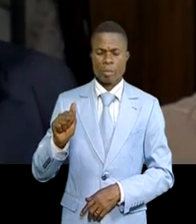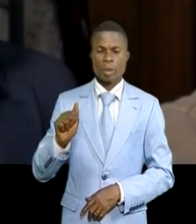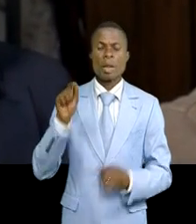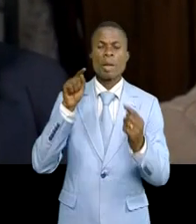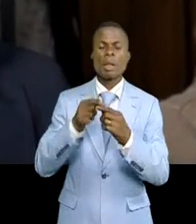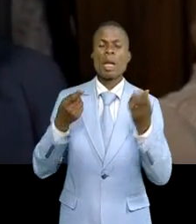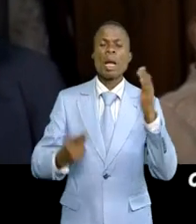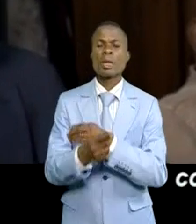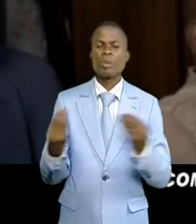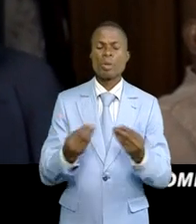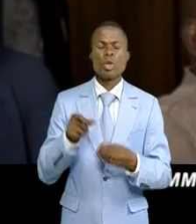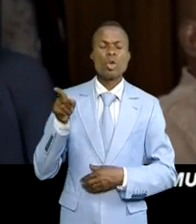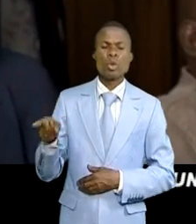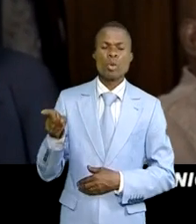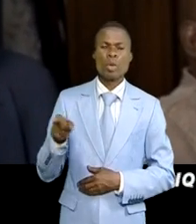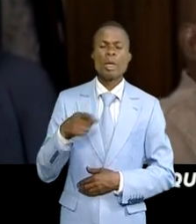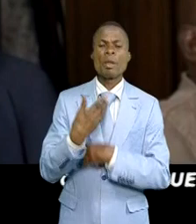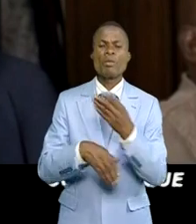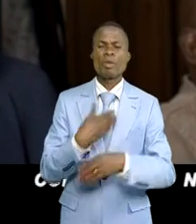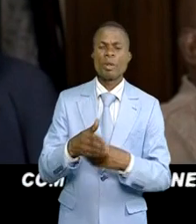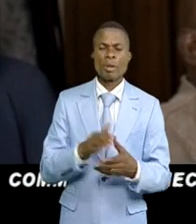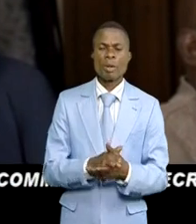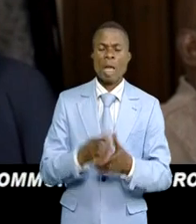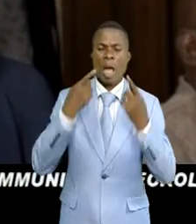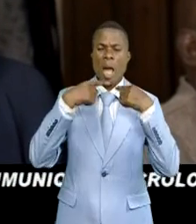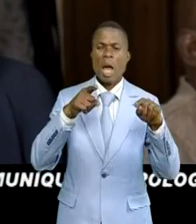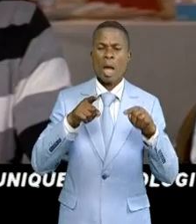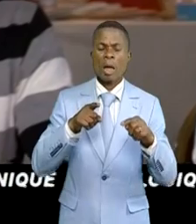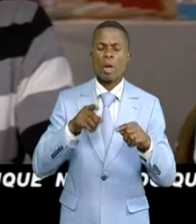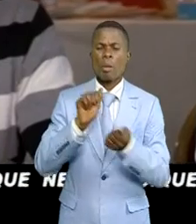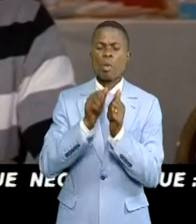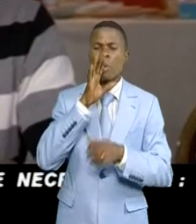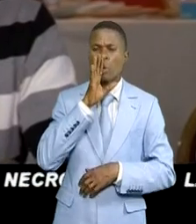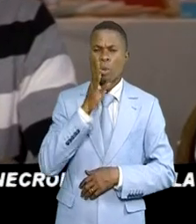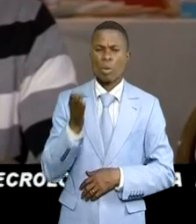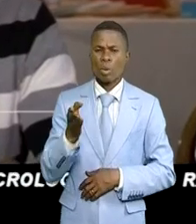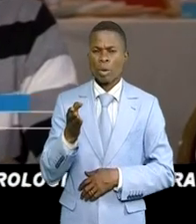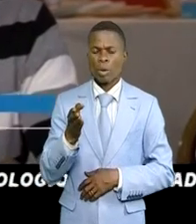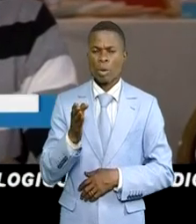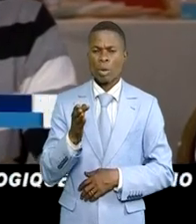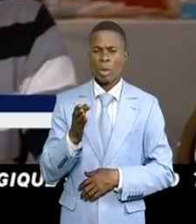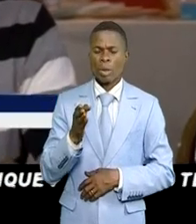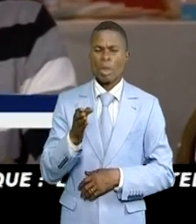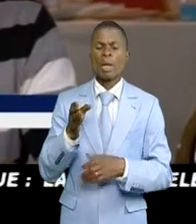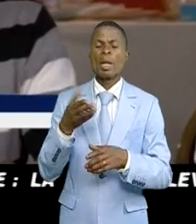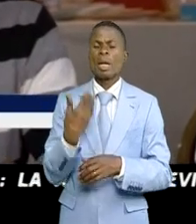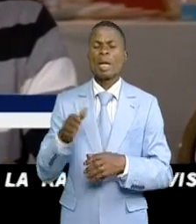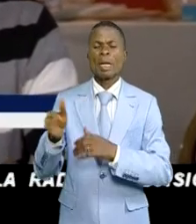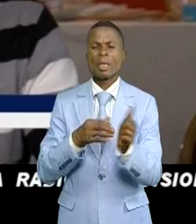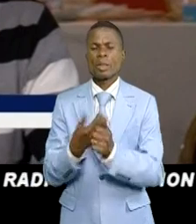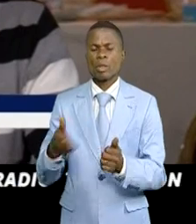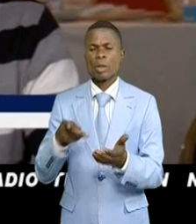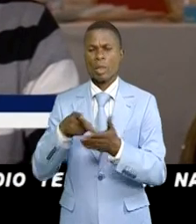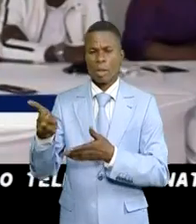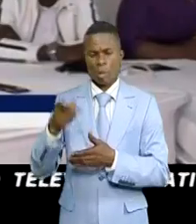que celui-ci aurait fait une dénonciation calomnieuse et des imputations dommageables contre